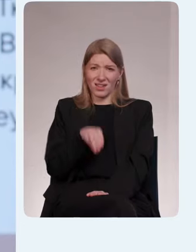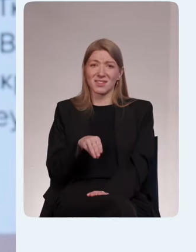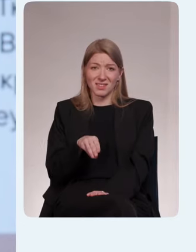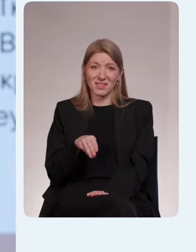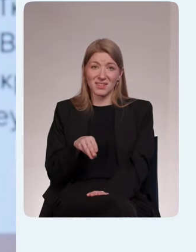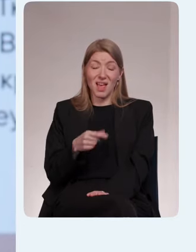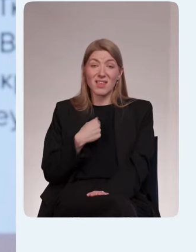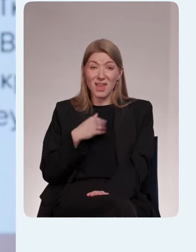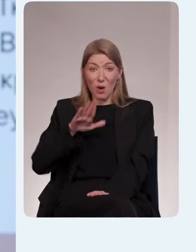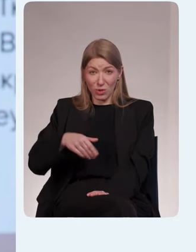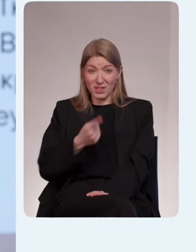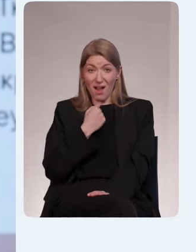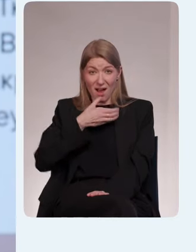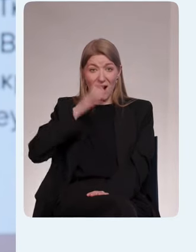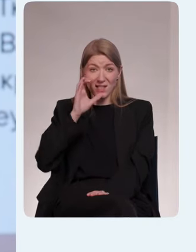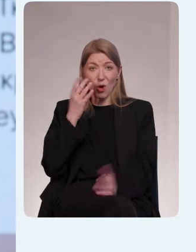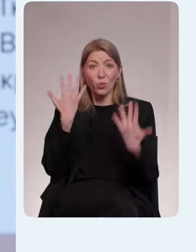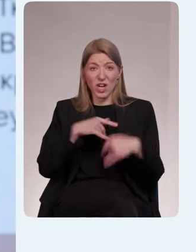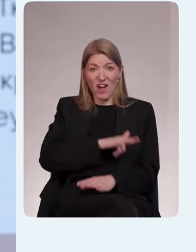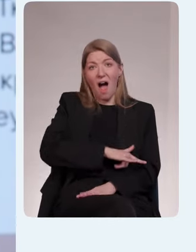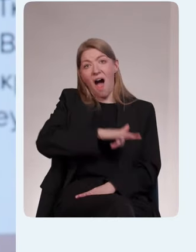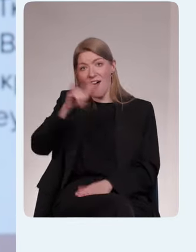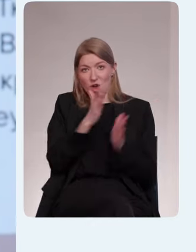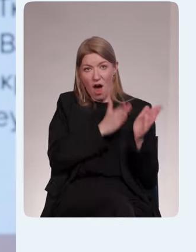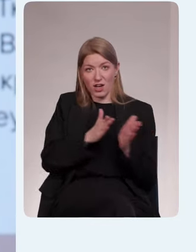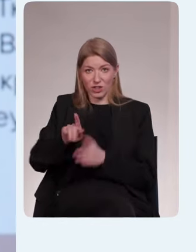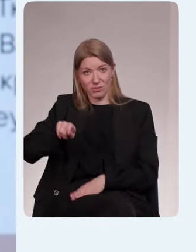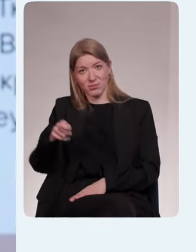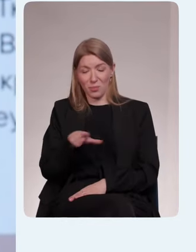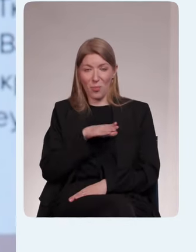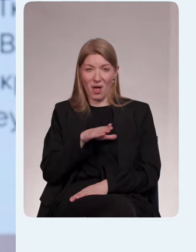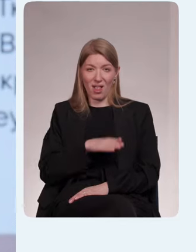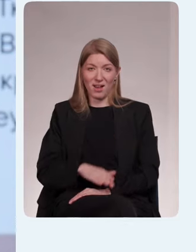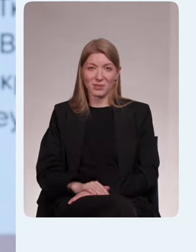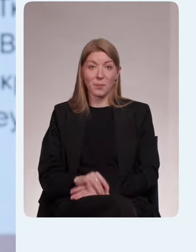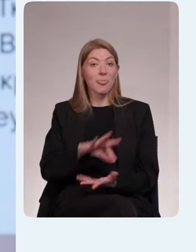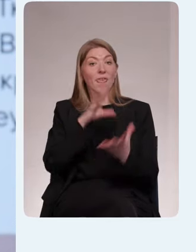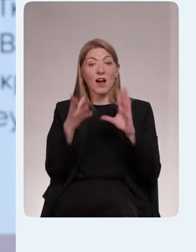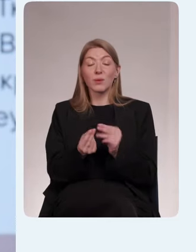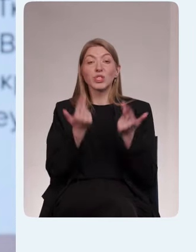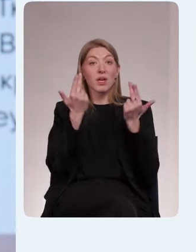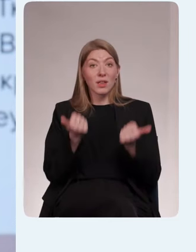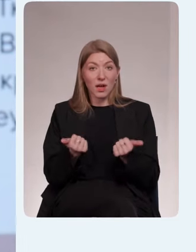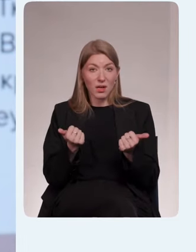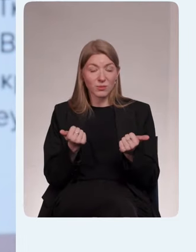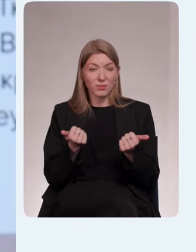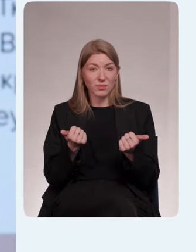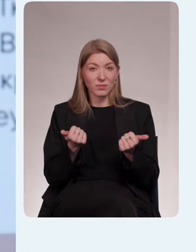нет, я после красненького уже в авиарежиме была. Все хорошо. И вообще, да, часто летаю на